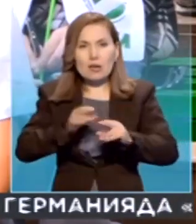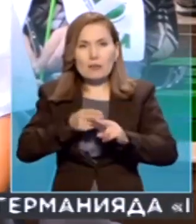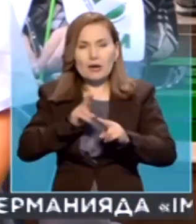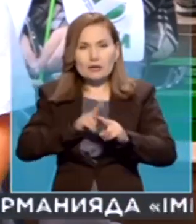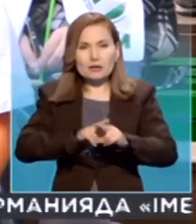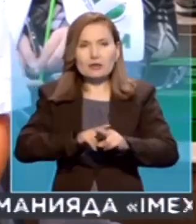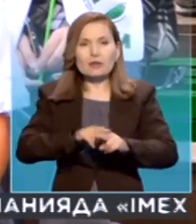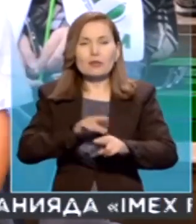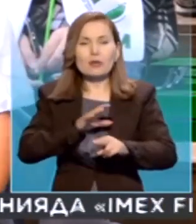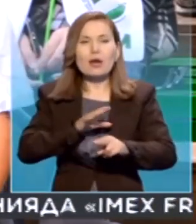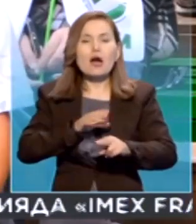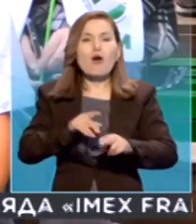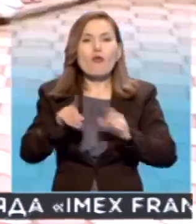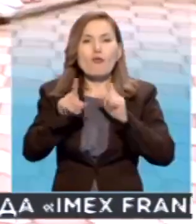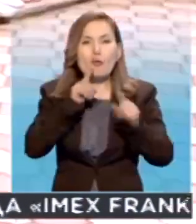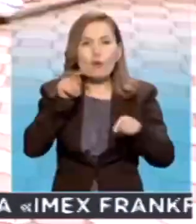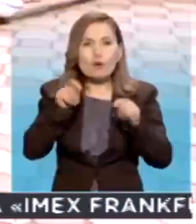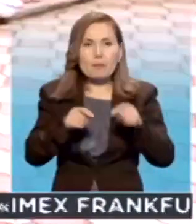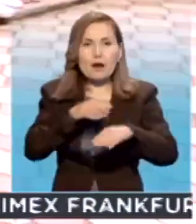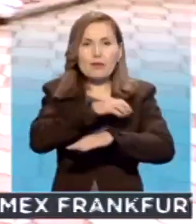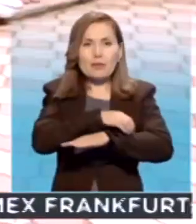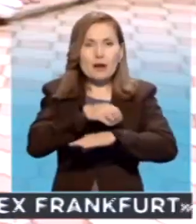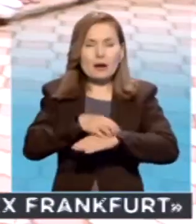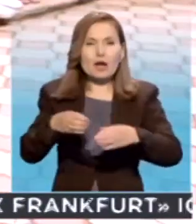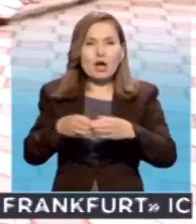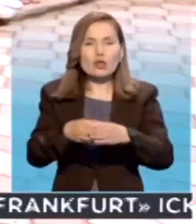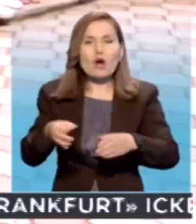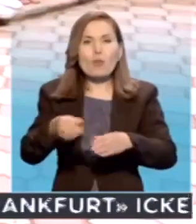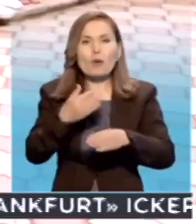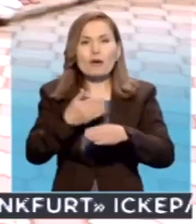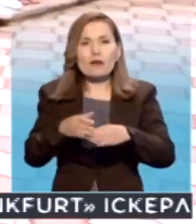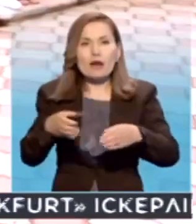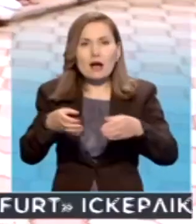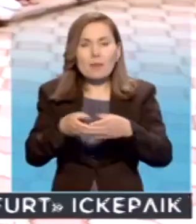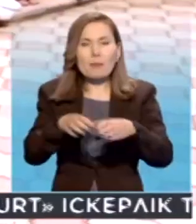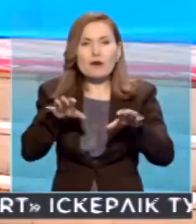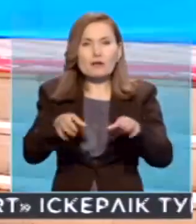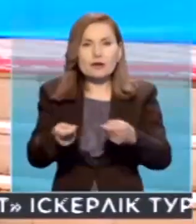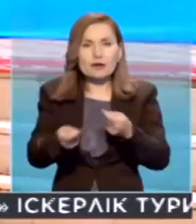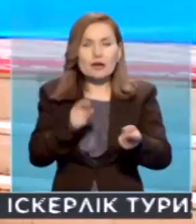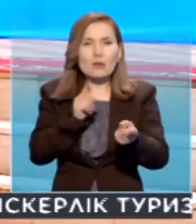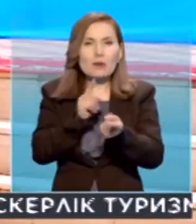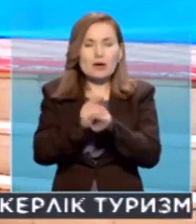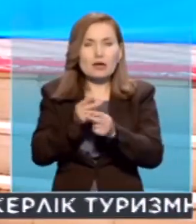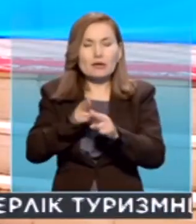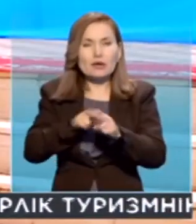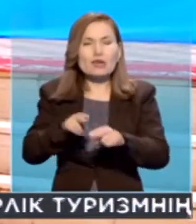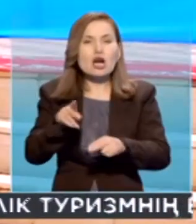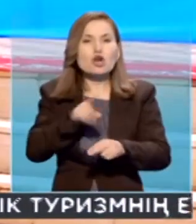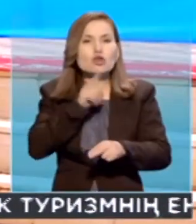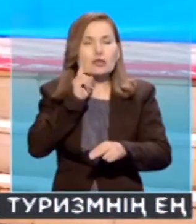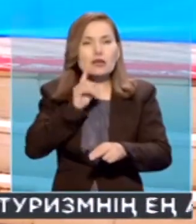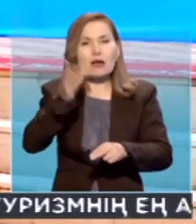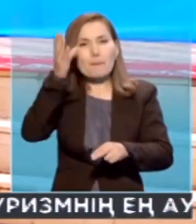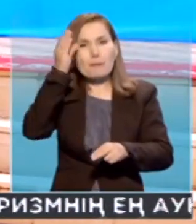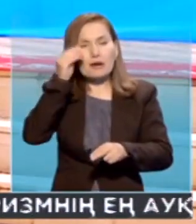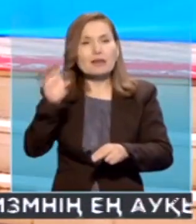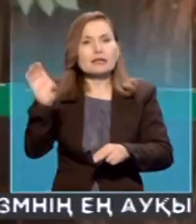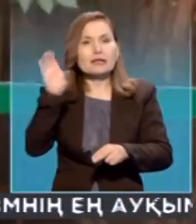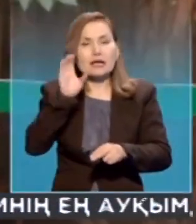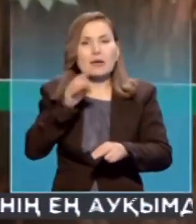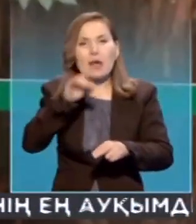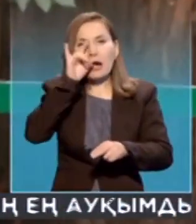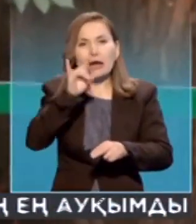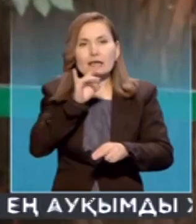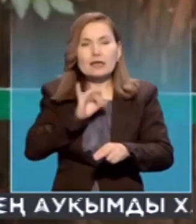кеңінен тарқатылды. Бұдан бөлек форумда партияның облыстық филиал төрағасы жастармен кездесу өткізіп, олардың ой-пікірін тыңдады. Ел тарихындағы